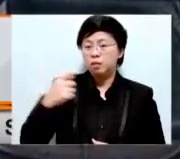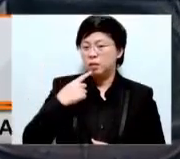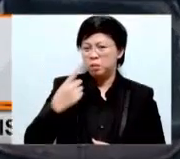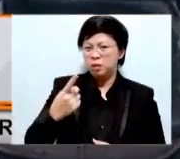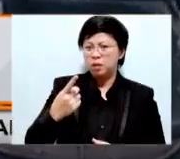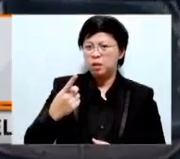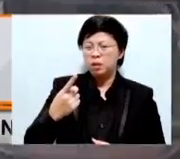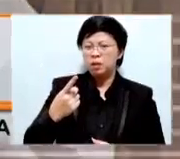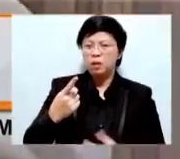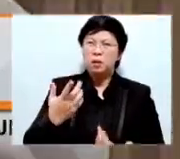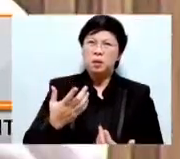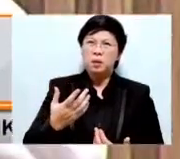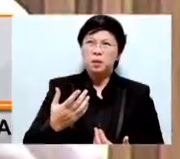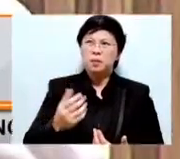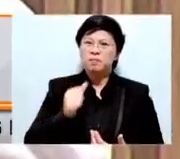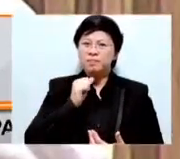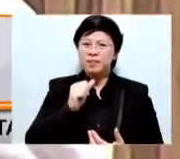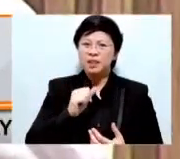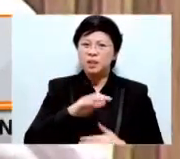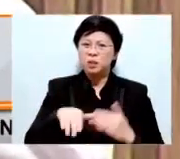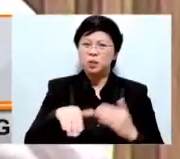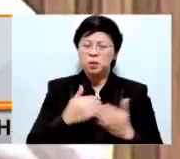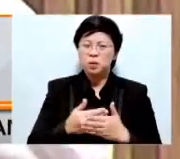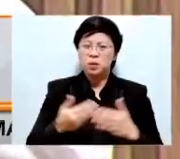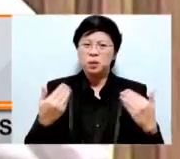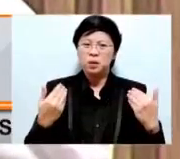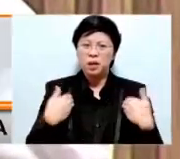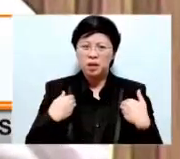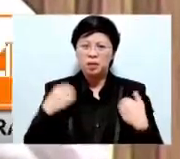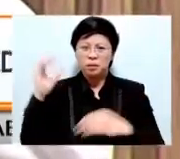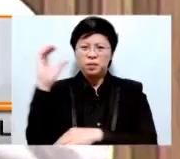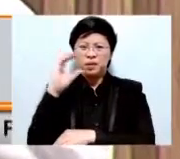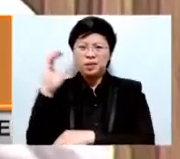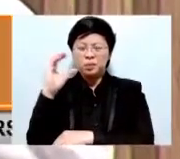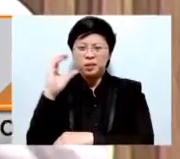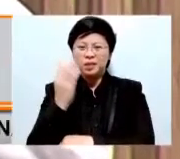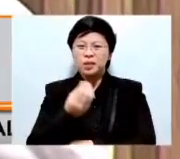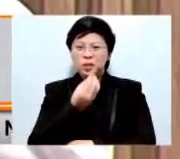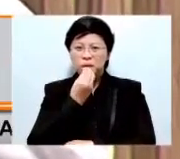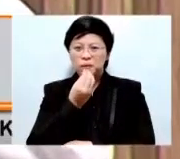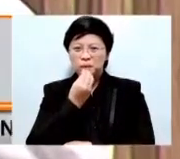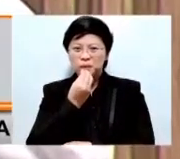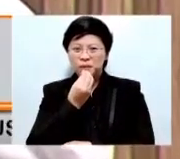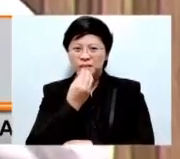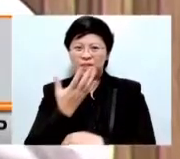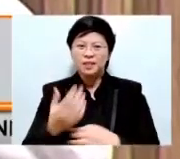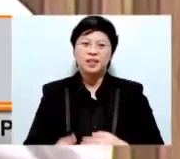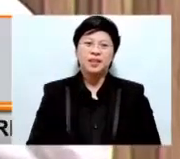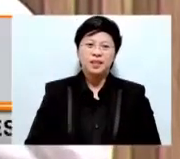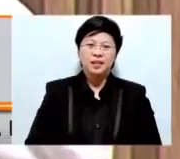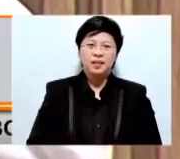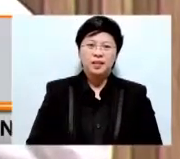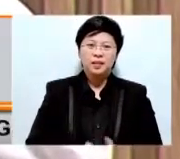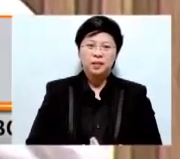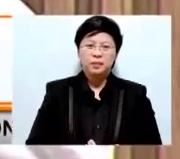pang Noche Buena. Malaki pa rin yung number of poor people that could not meet those. So to say that